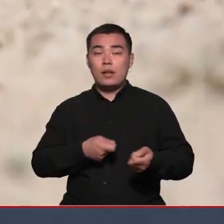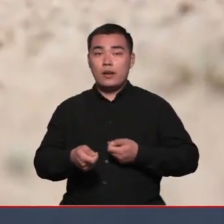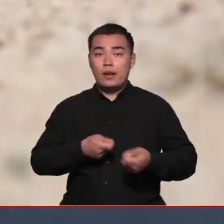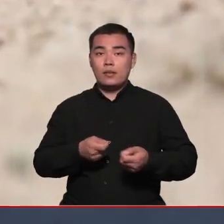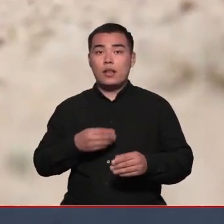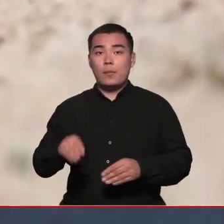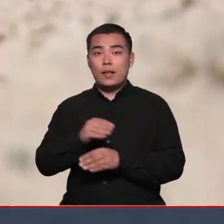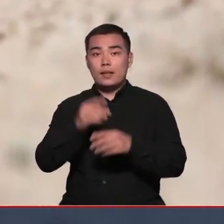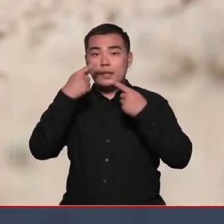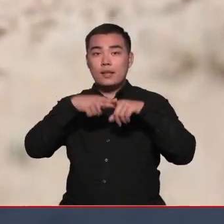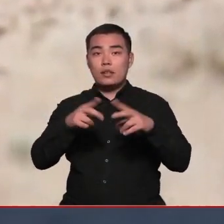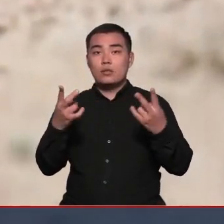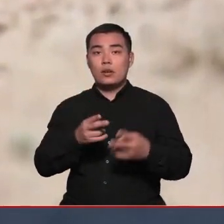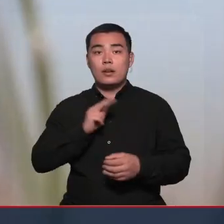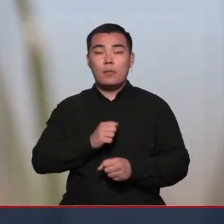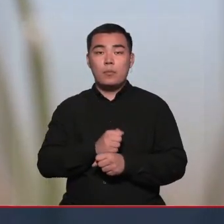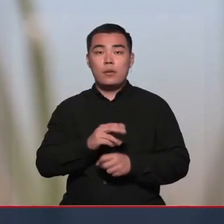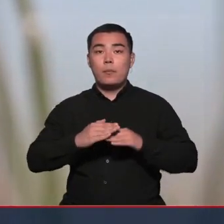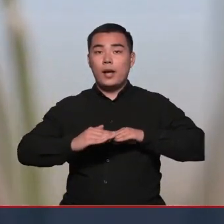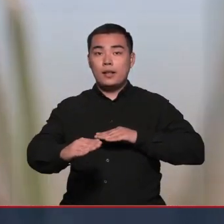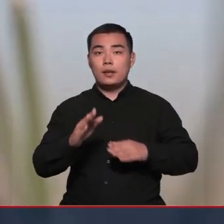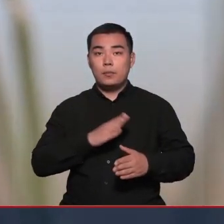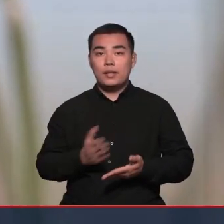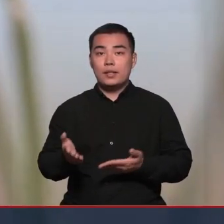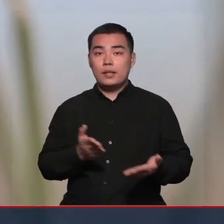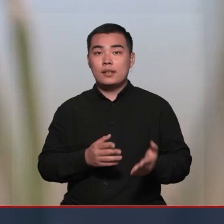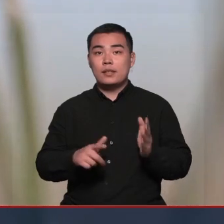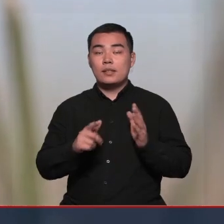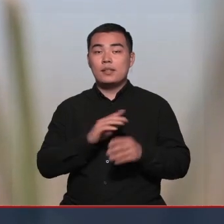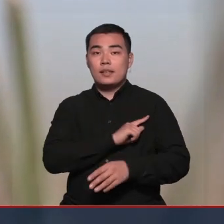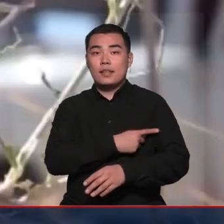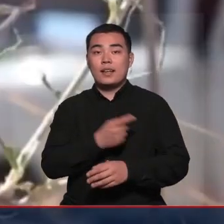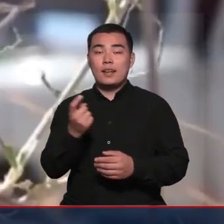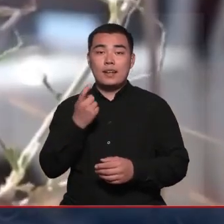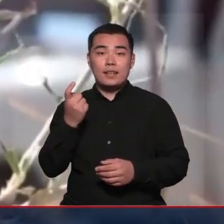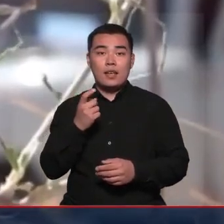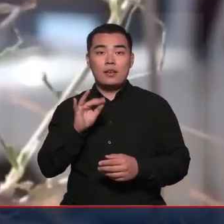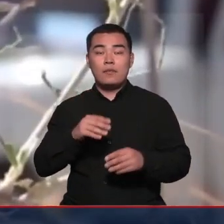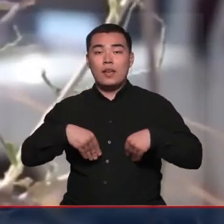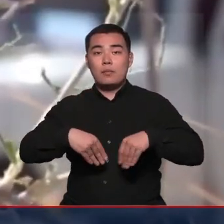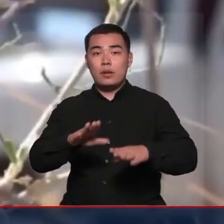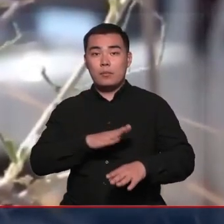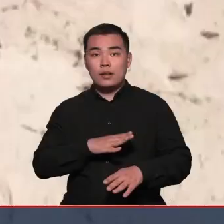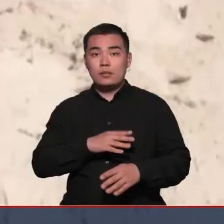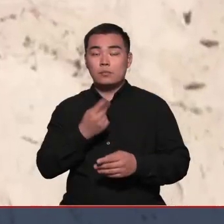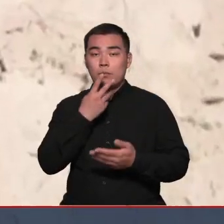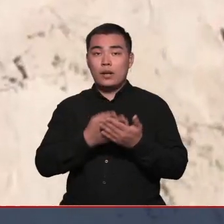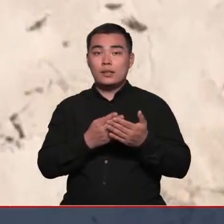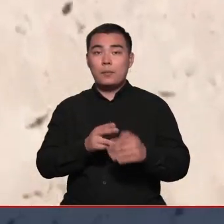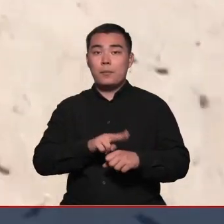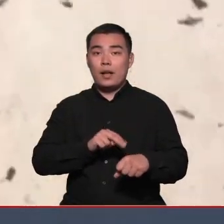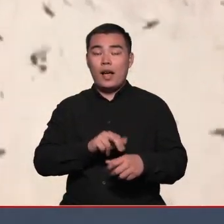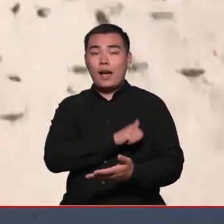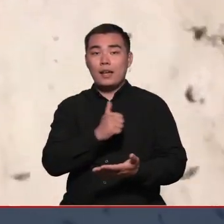дополнительная техника к обработке полей также привлекли силы крестьянских хозяйств и фермеров сотрудников фитосанитарной инспекции